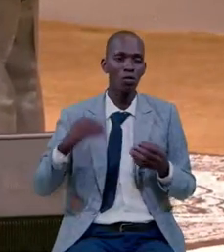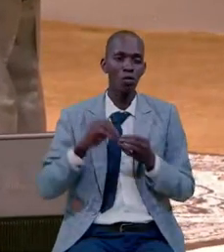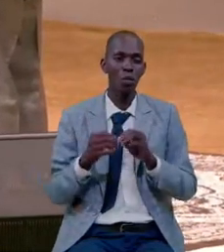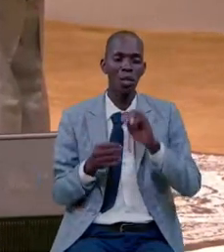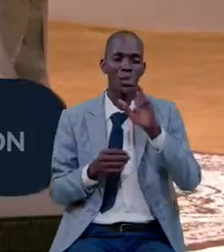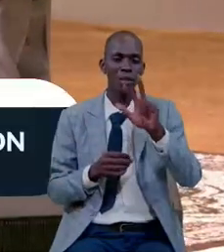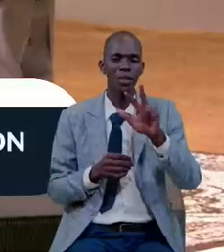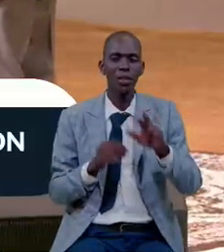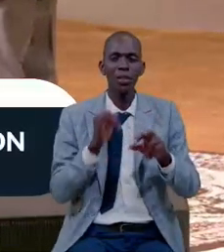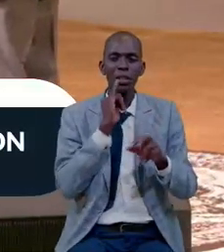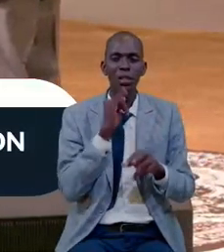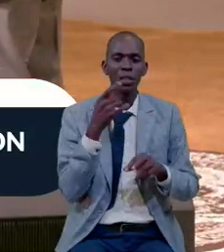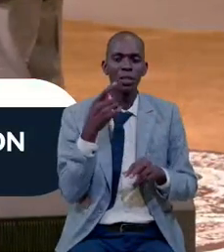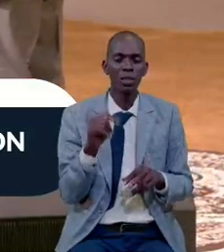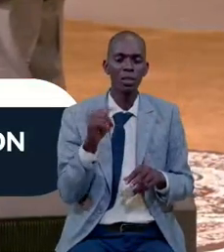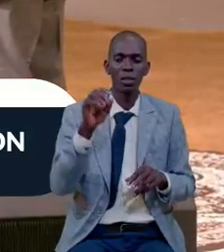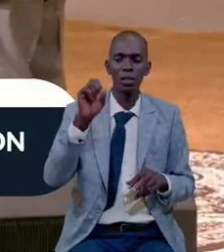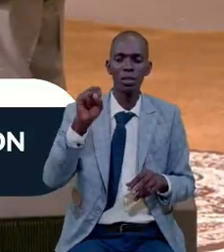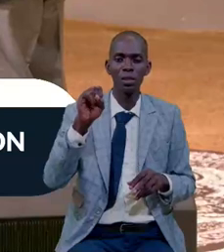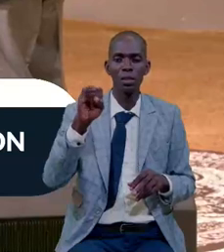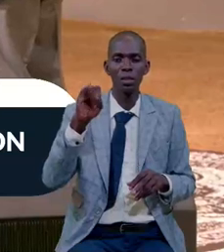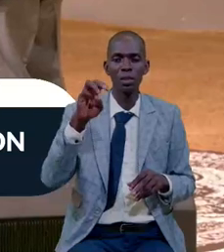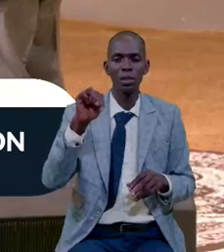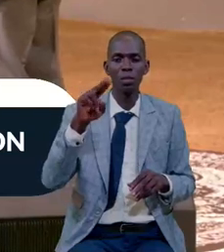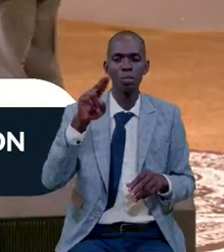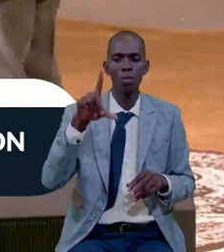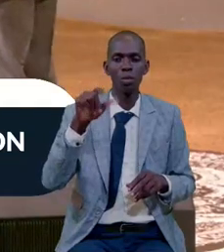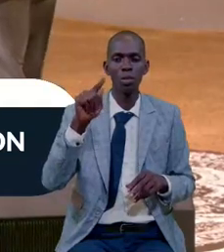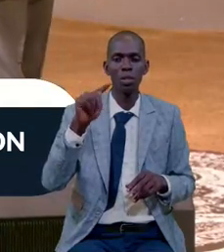sans le fondement,